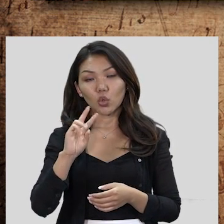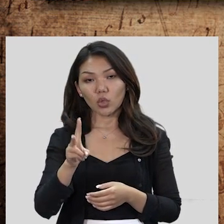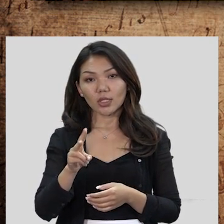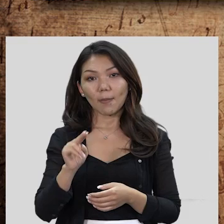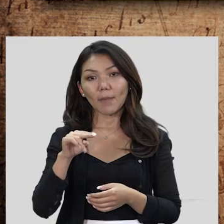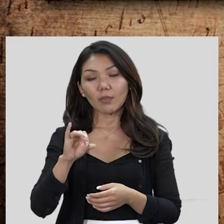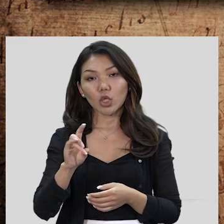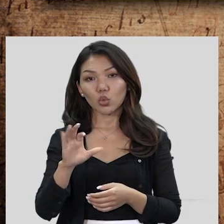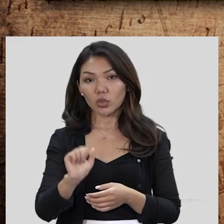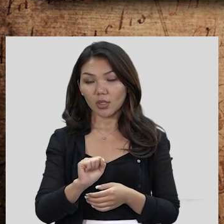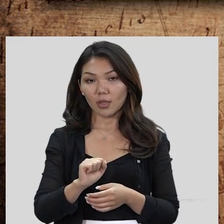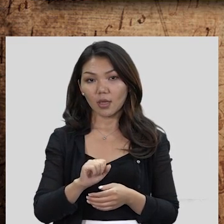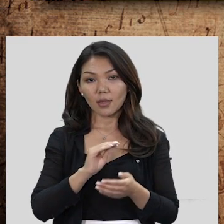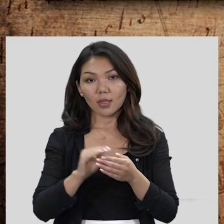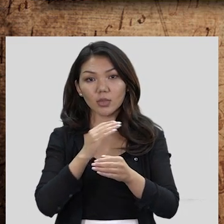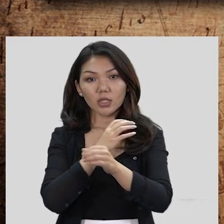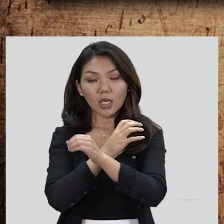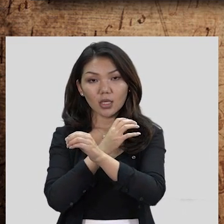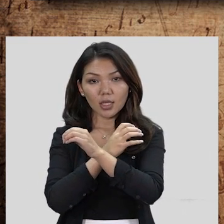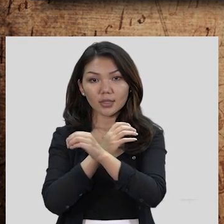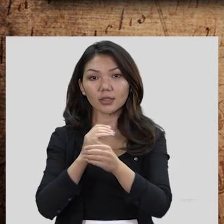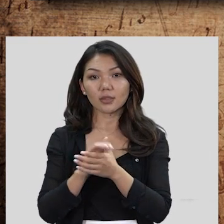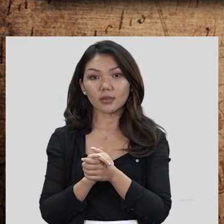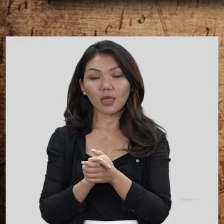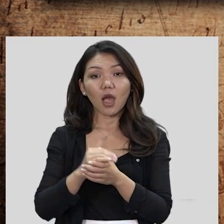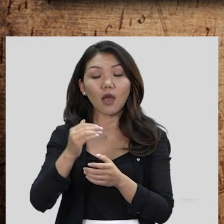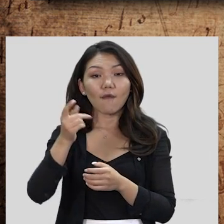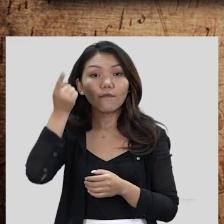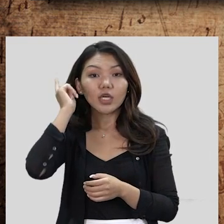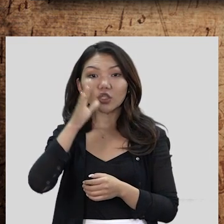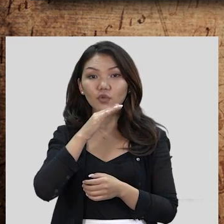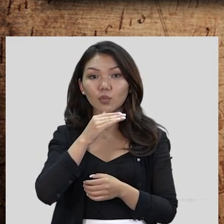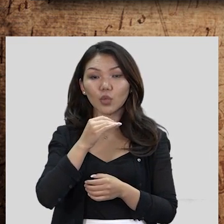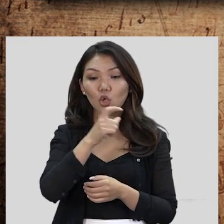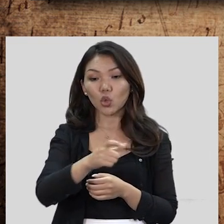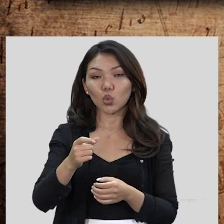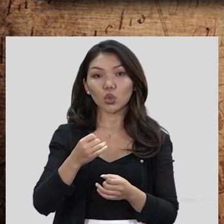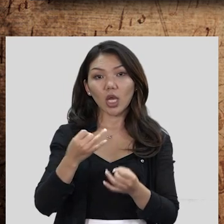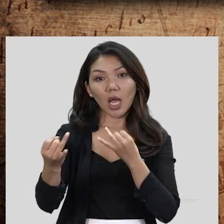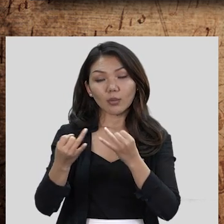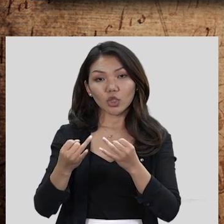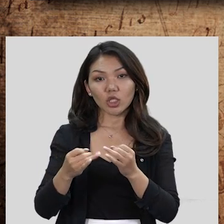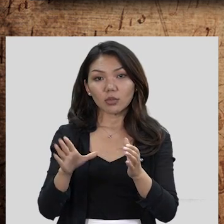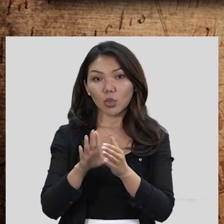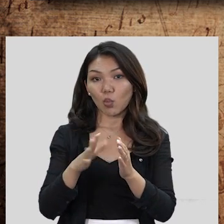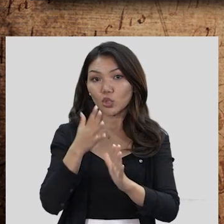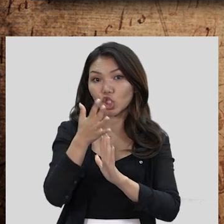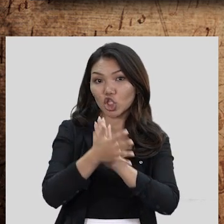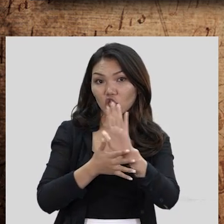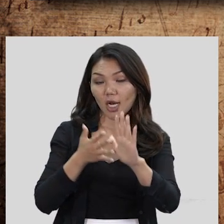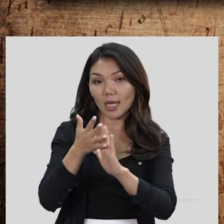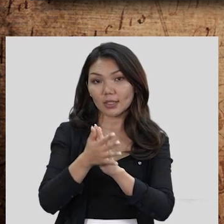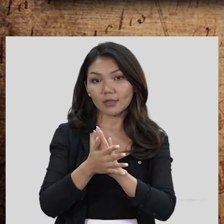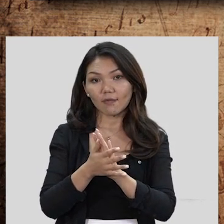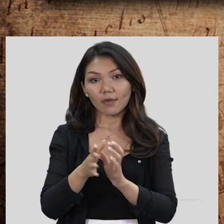кости в древнейшие времена люди общались друг с другом при помощи жестов или издавали